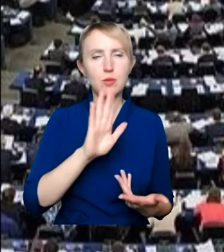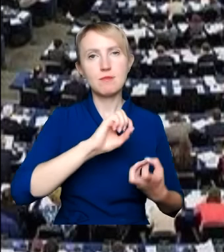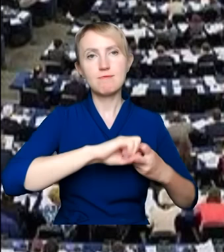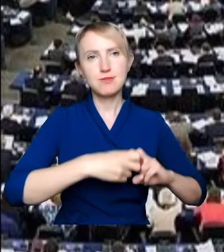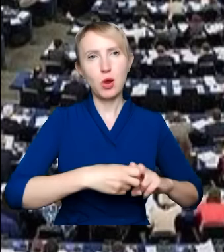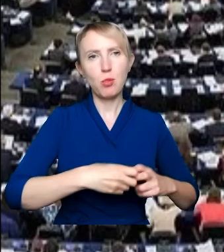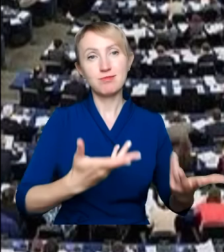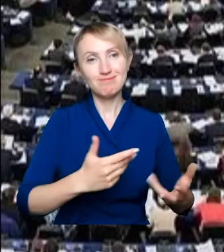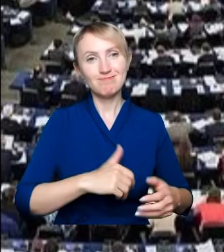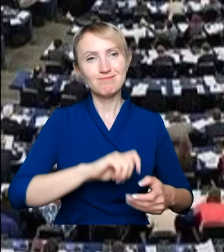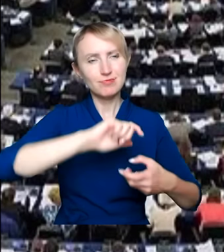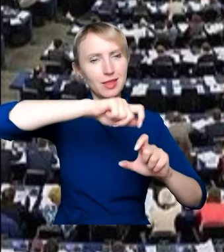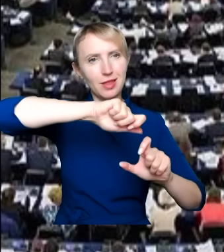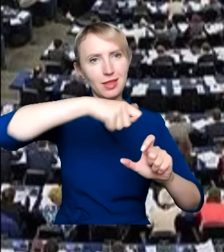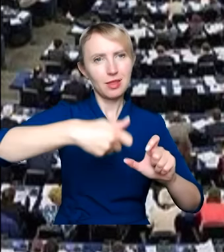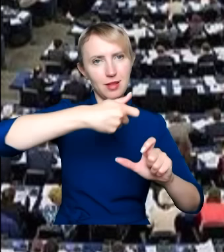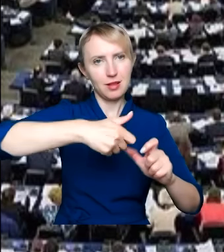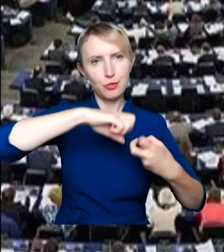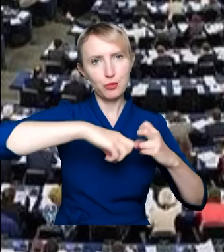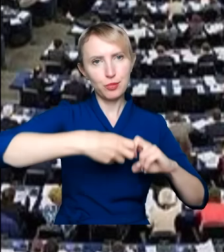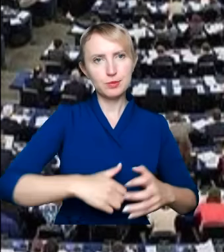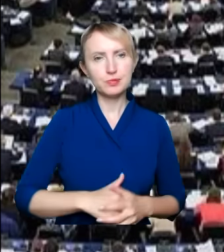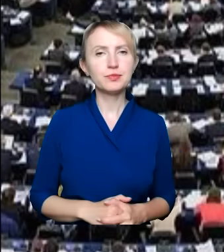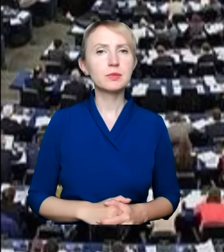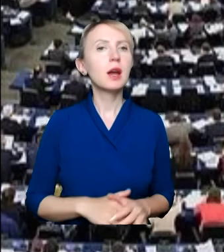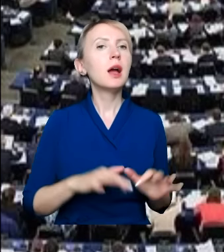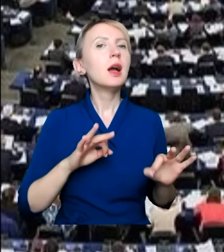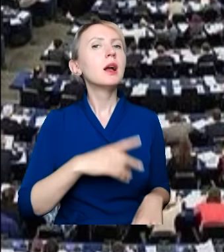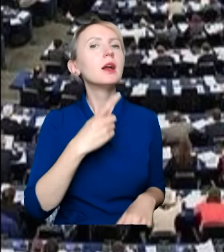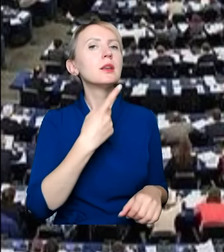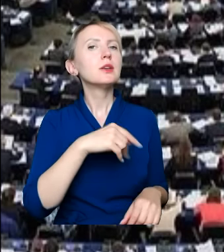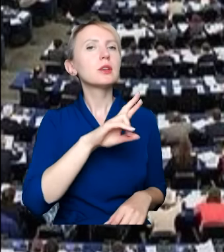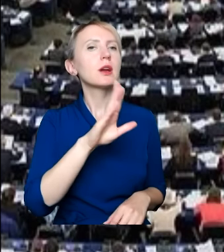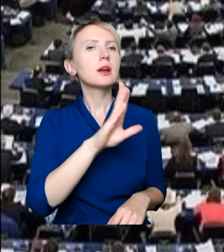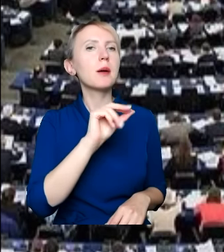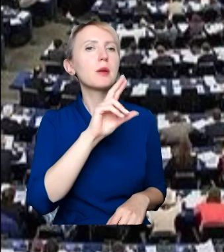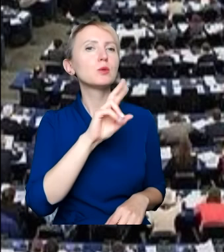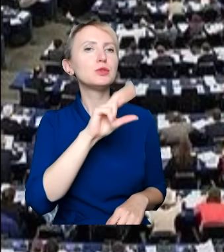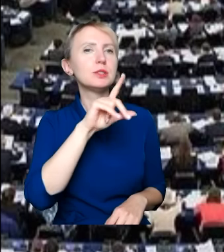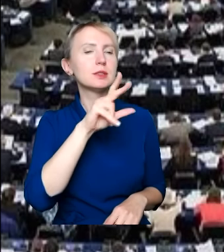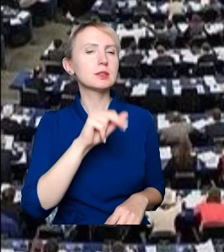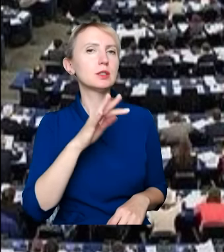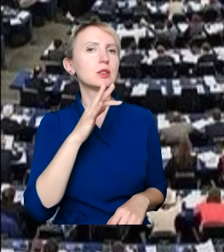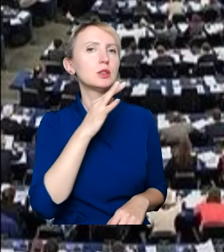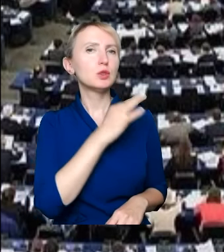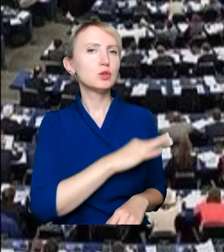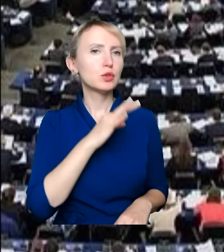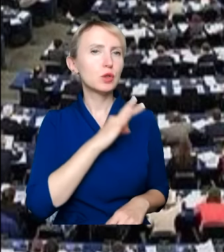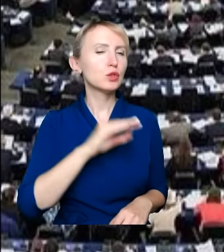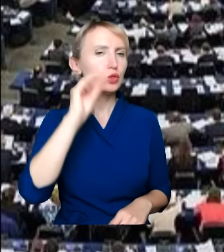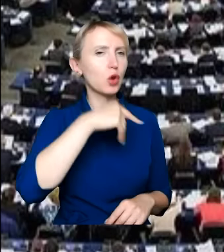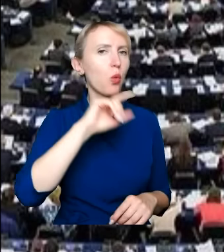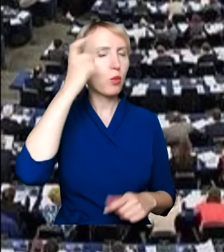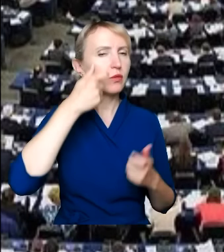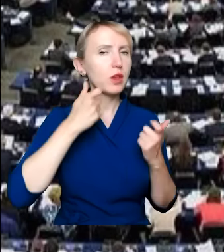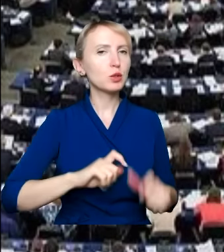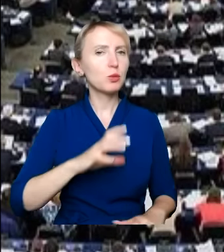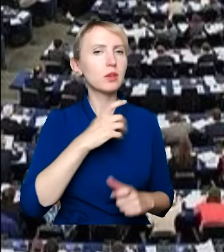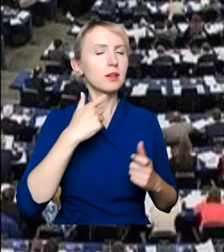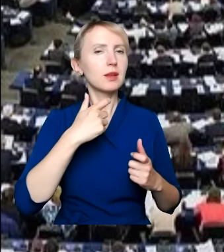bardzo serdecznie dziękuję pan doktor Tomasz Herudziński socjolog Szkoła Główna Gospodarstwa Wiejskiego Kłaniam się